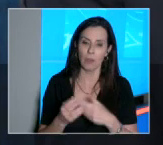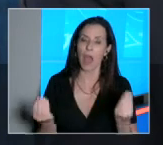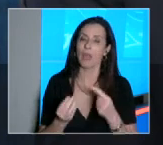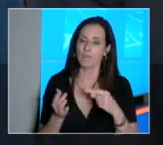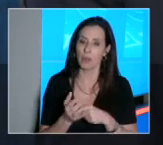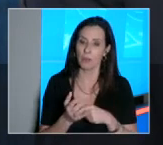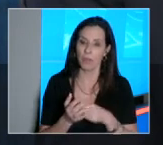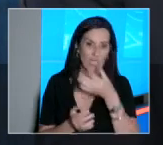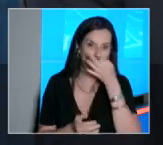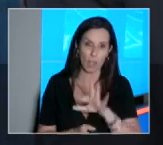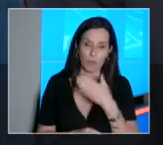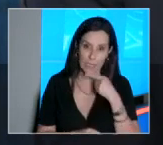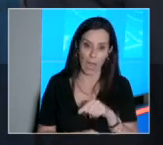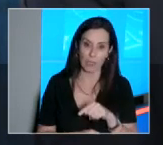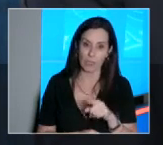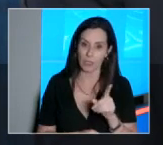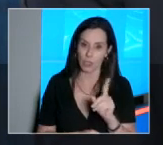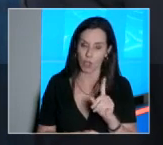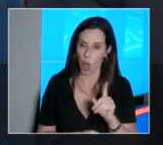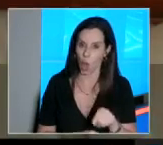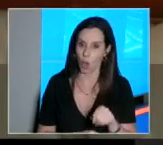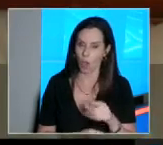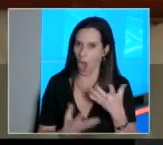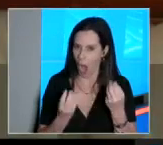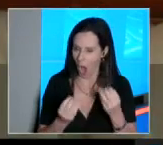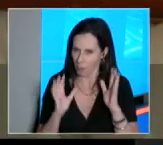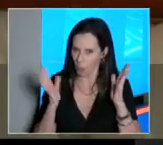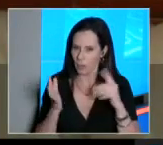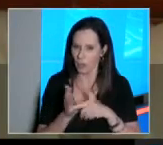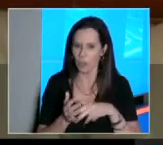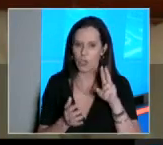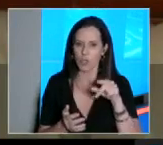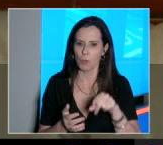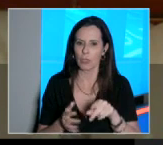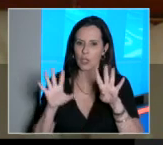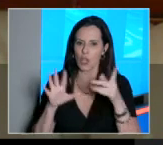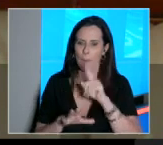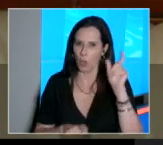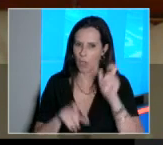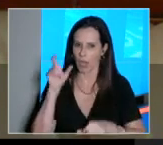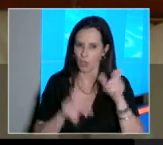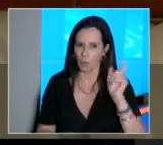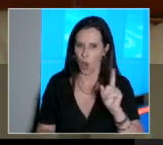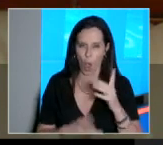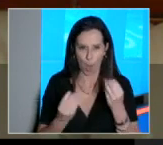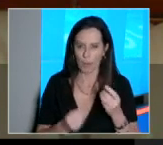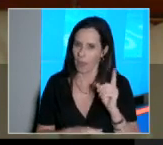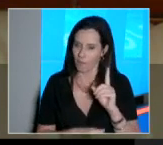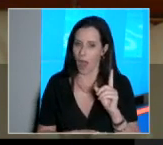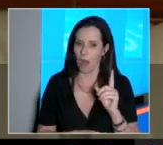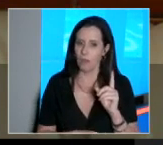העניין של עזיבת הארץ זה לא בהיקפים ענקיים, יש לה פה 9 מיליון איש, לא מדובר על הרבה,